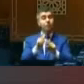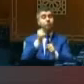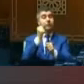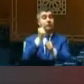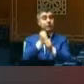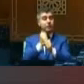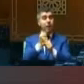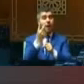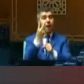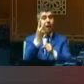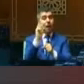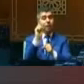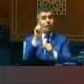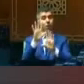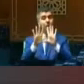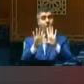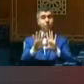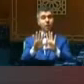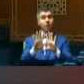من 2010